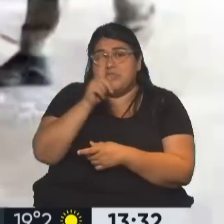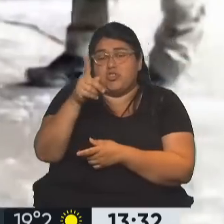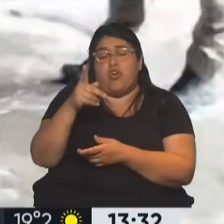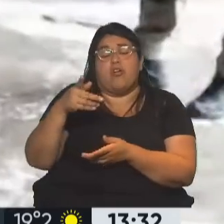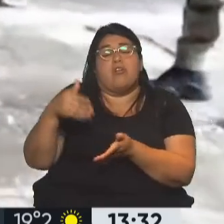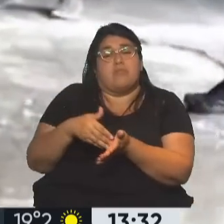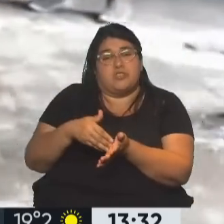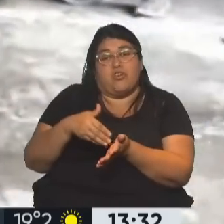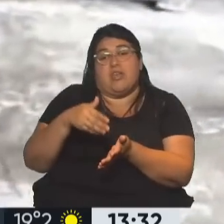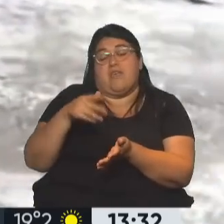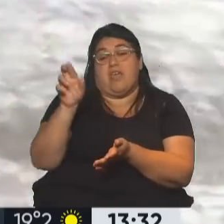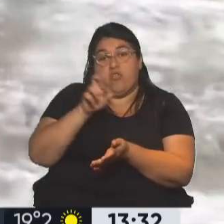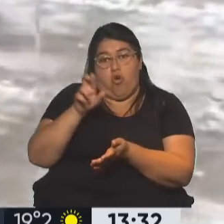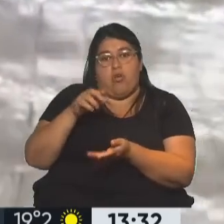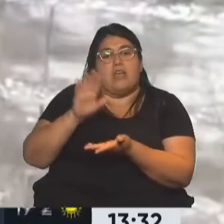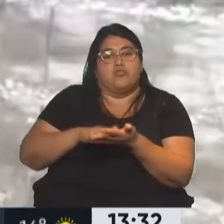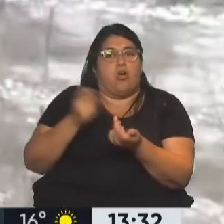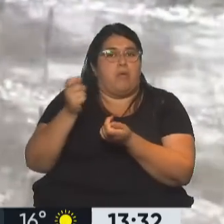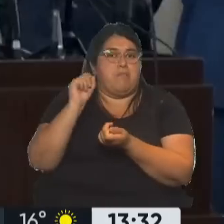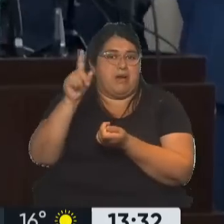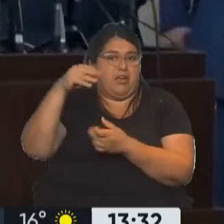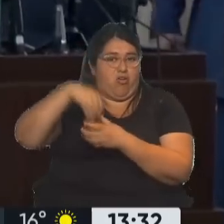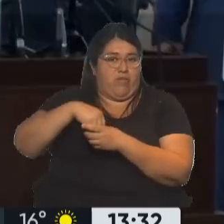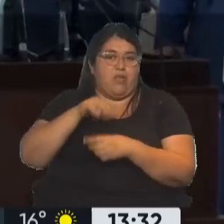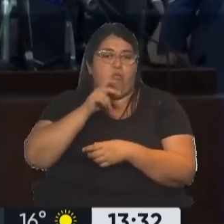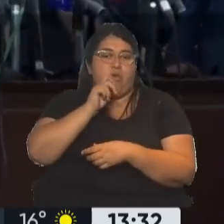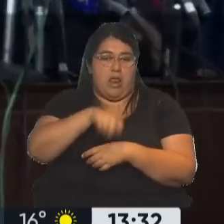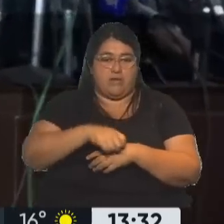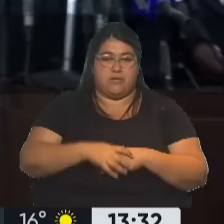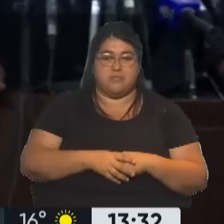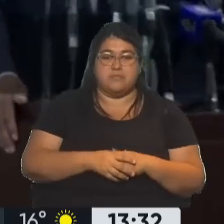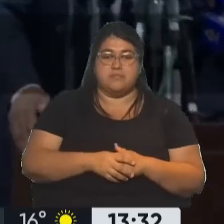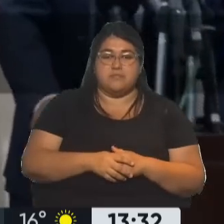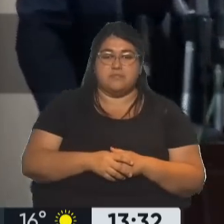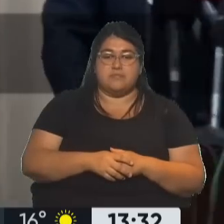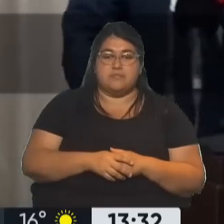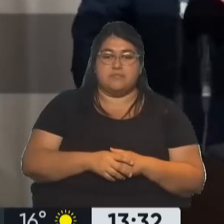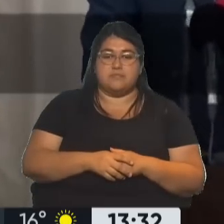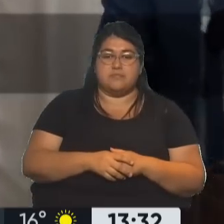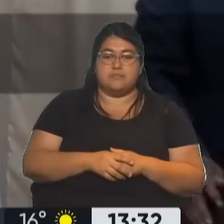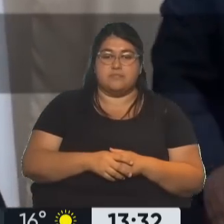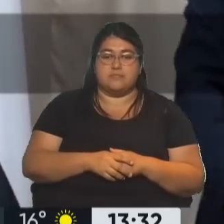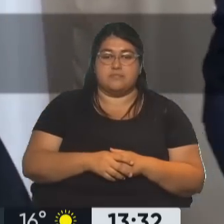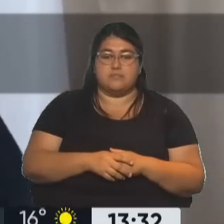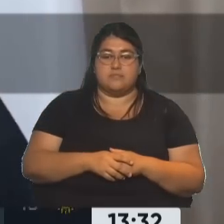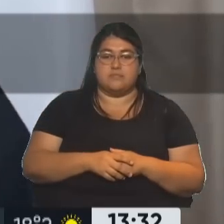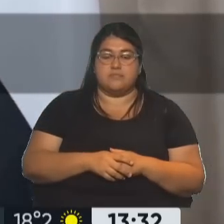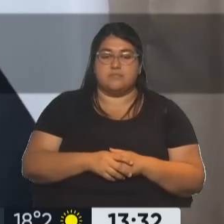mensuales para sus operaciones en Ucrania. Мы уже не раз комментировали